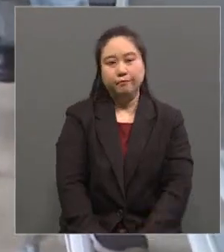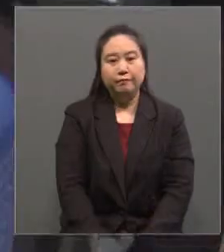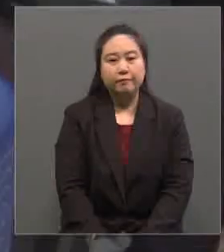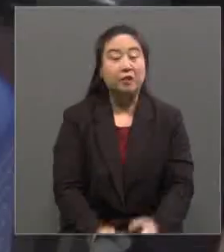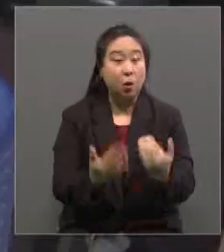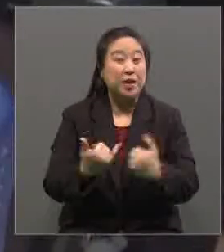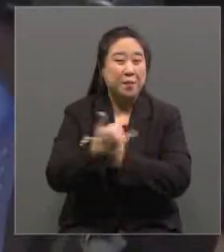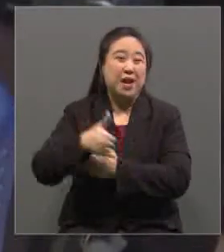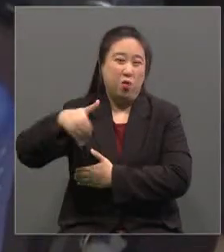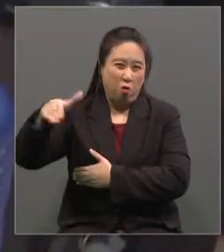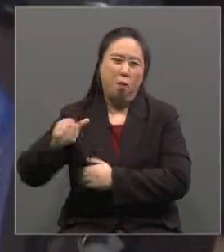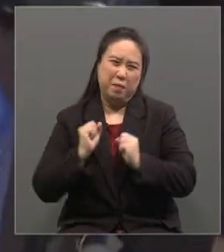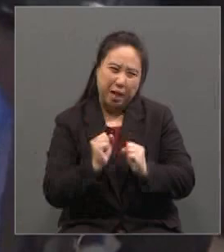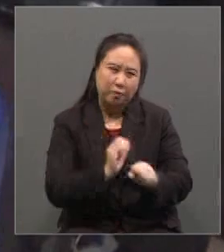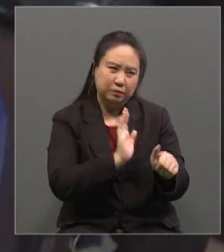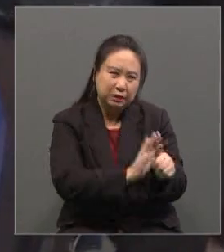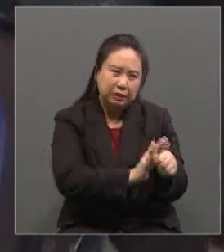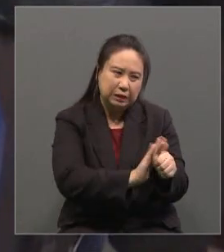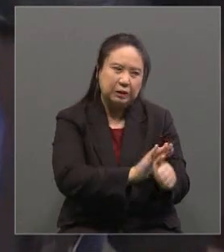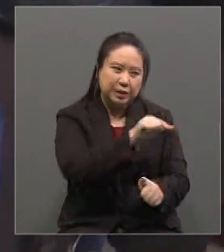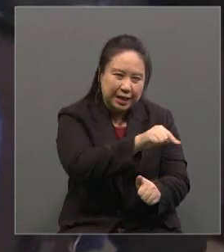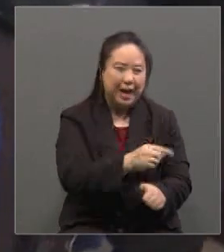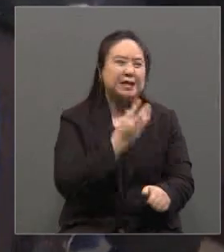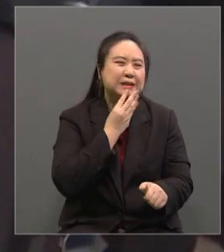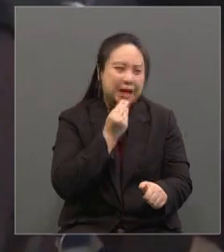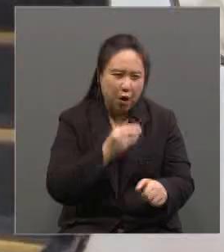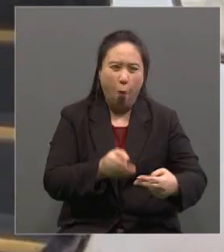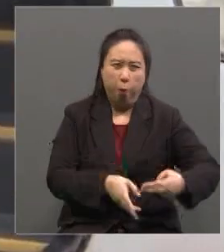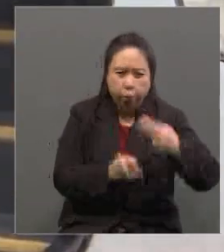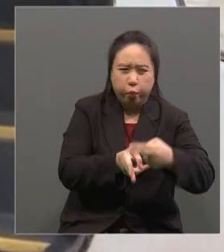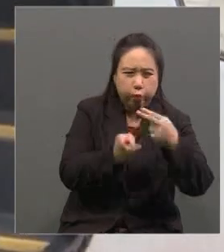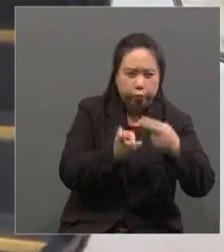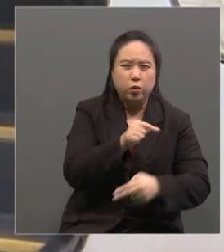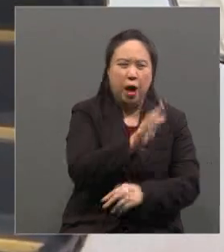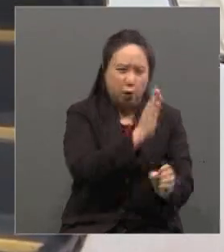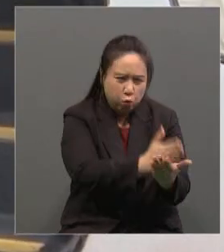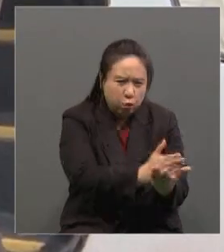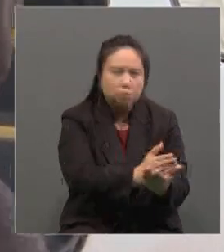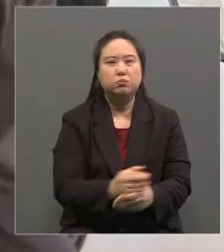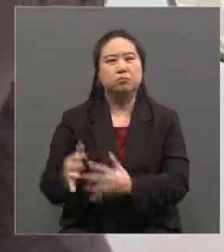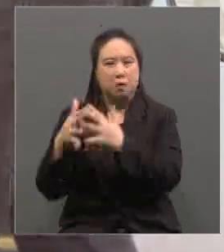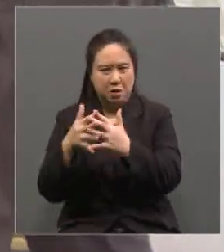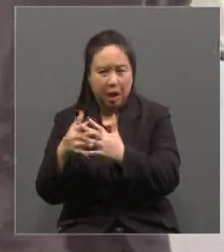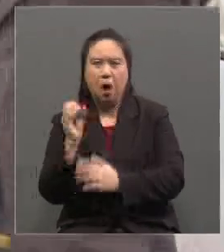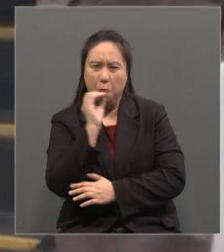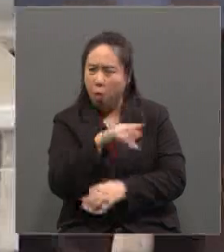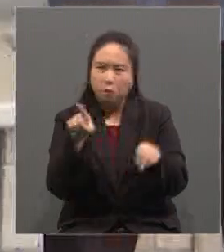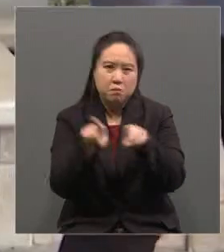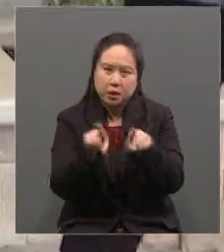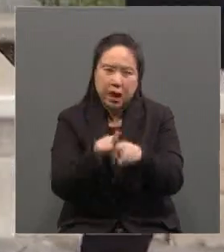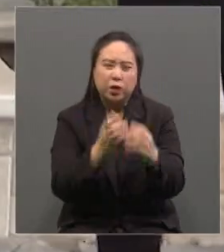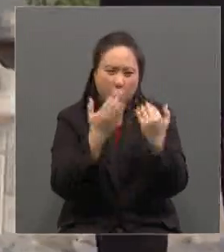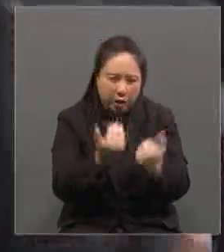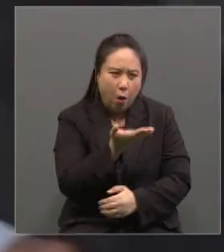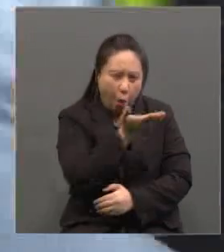ว่านานาชาติจะกดดันให้อิสราเอลมีการหยุดยิงชั่วคราวรวมทั้งสหรัฐเองออกมาพูดถึงเรื่องนี้ด้วยนะครับเรื่องของการ